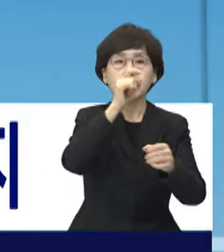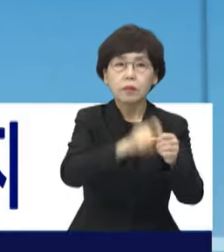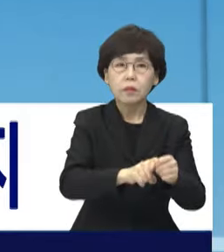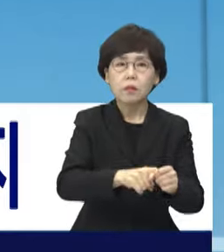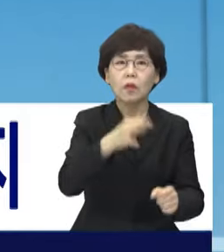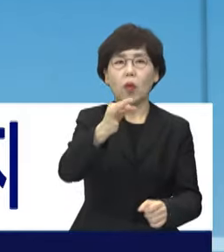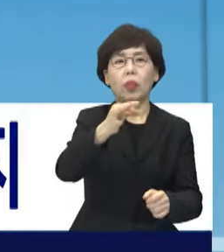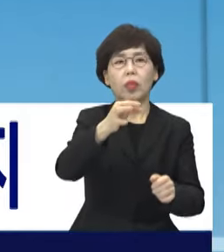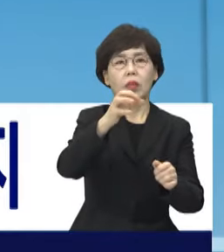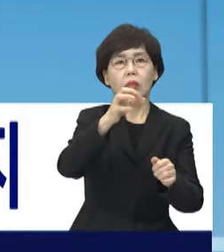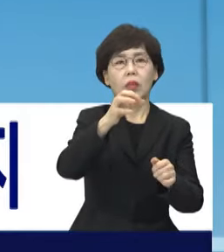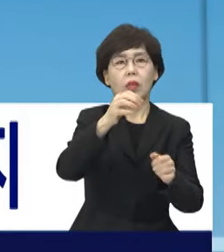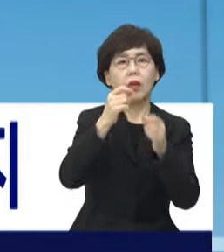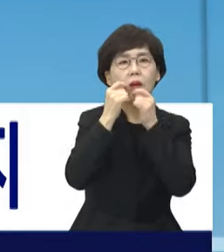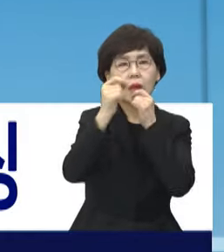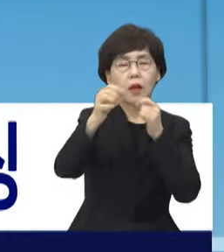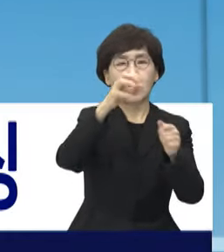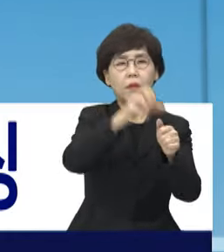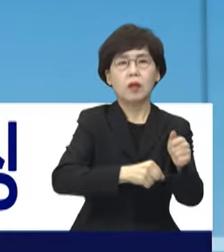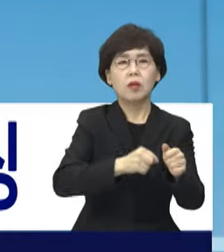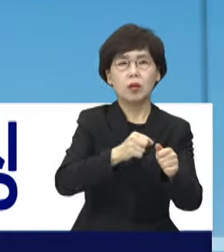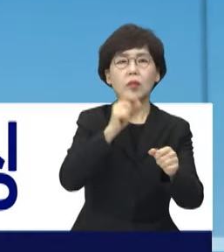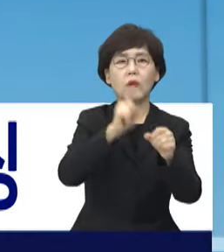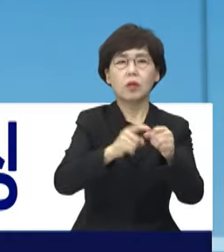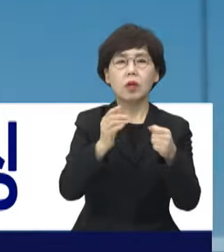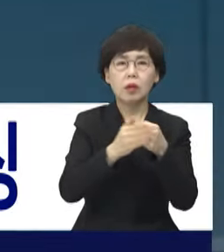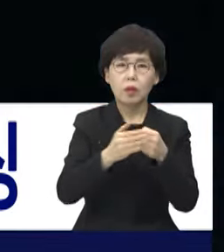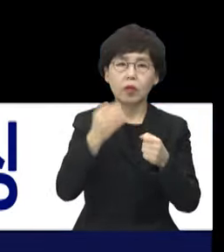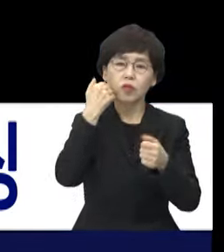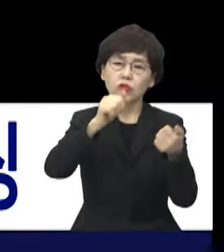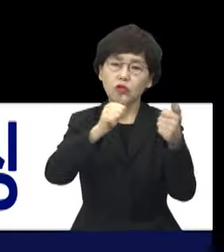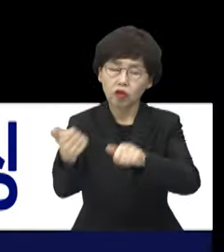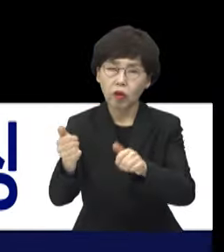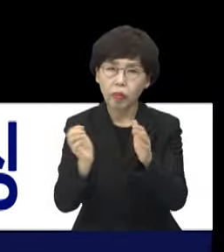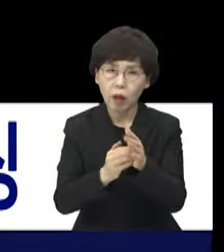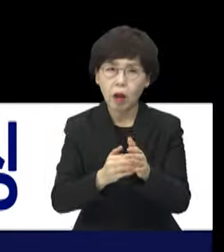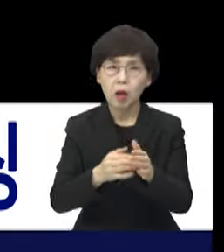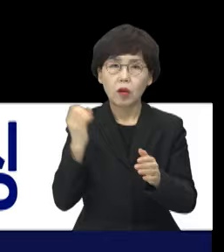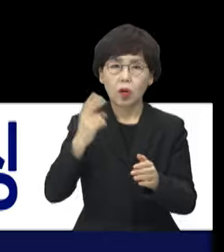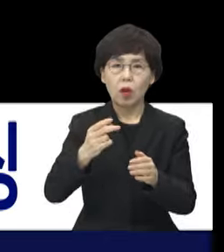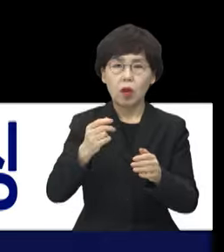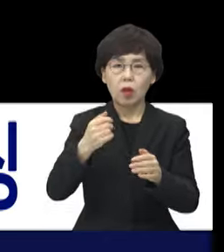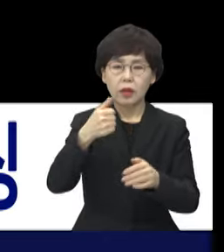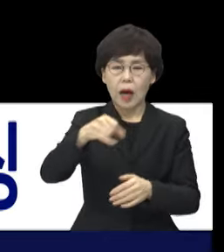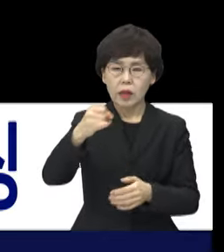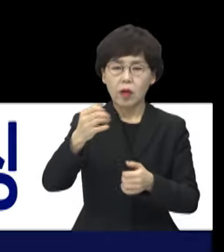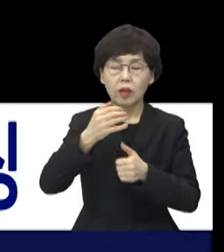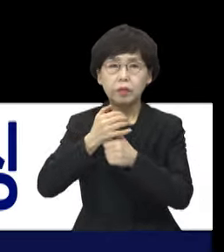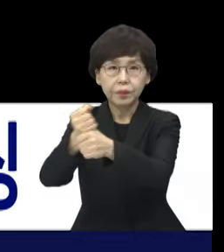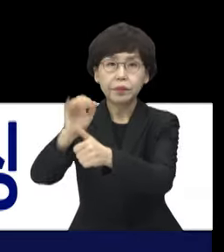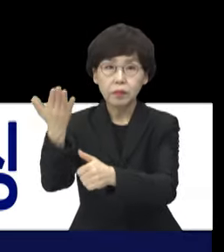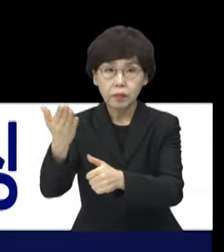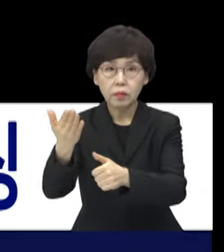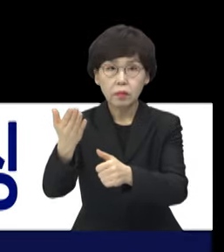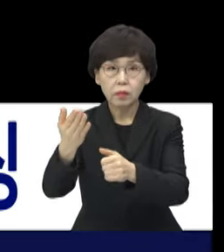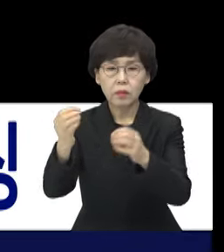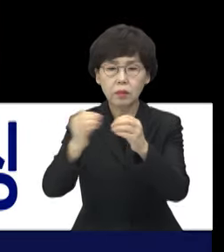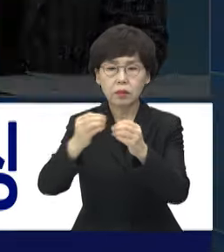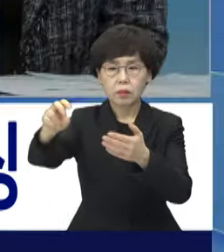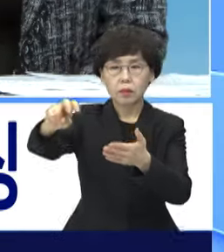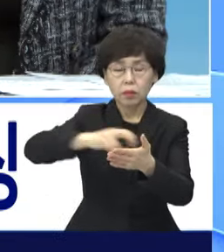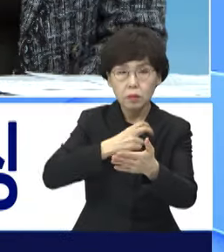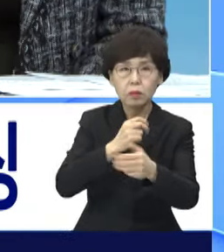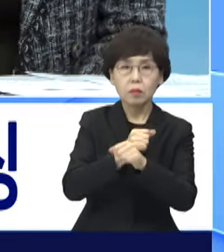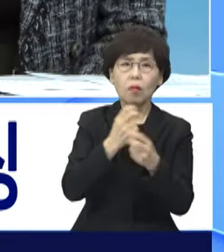금전을 갈취하는 것이기 때문에 뭐 부고 문자라 그가 자녀 납치됐다는 연락이라도 이런 것들까지도 이용을 해서